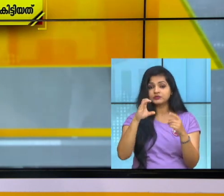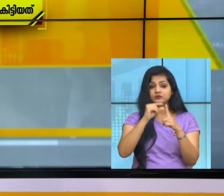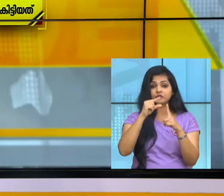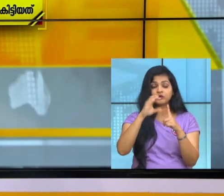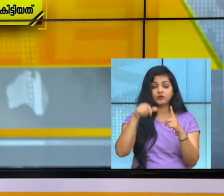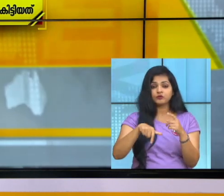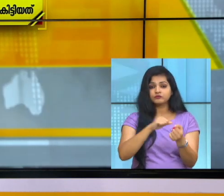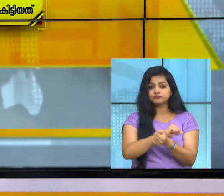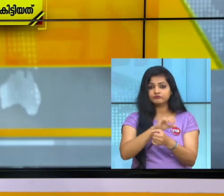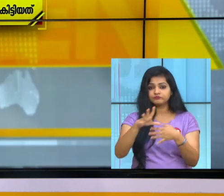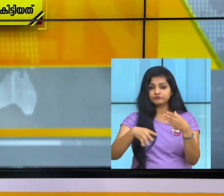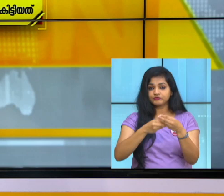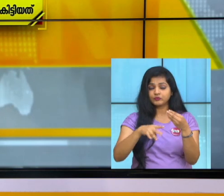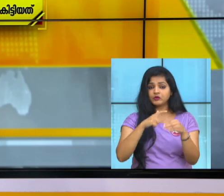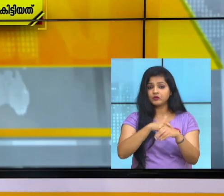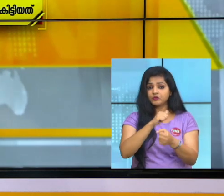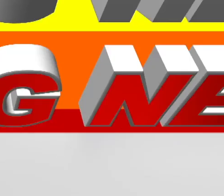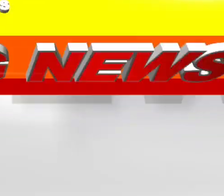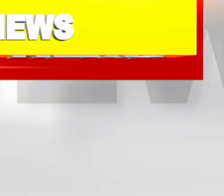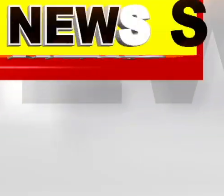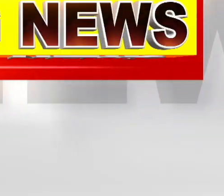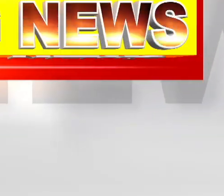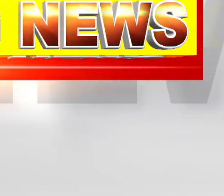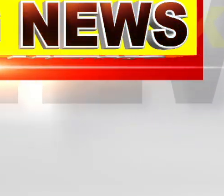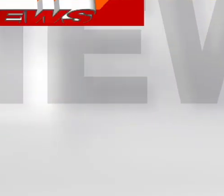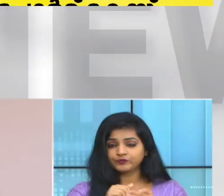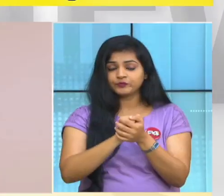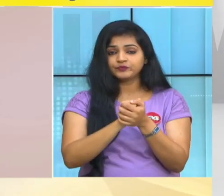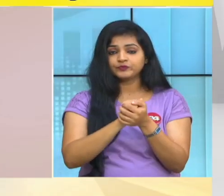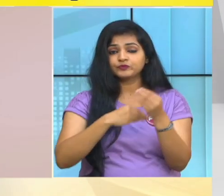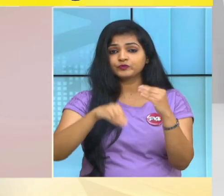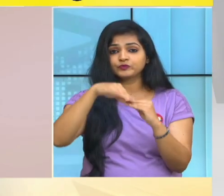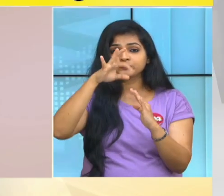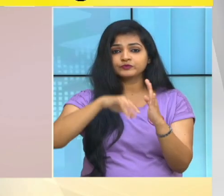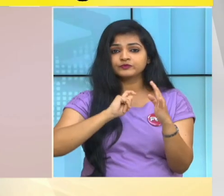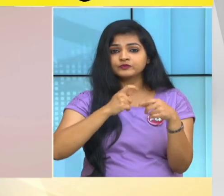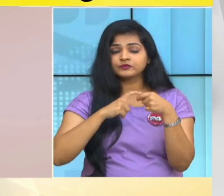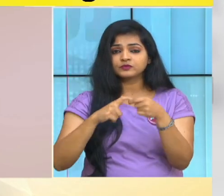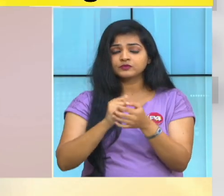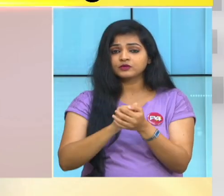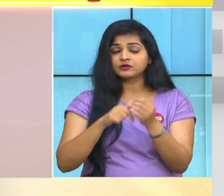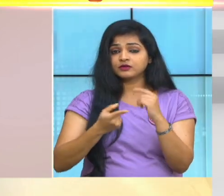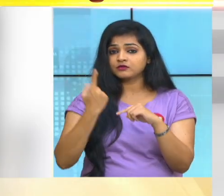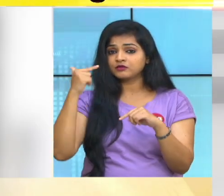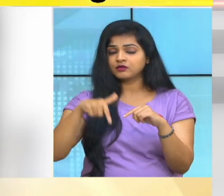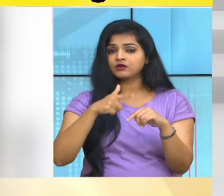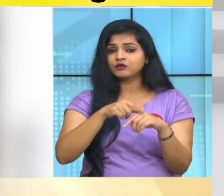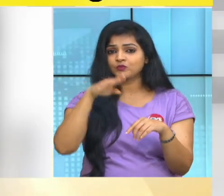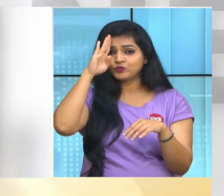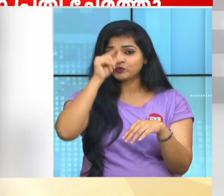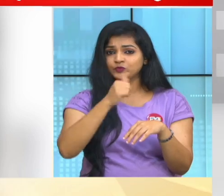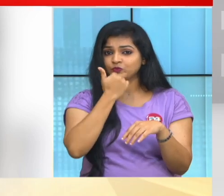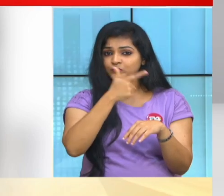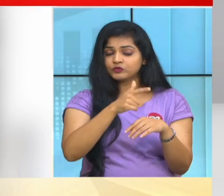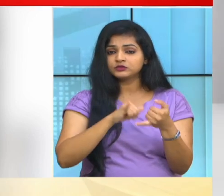അസീസ് ആണ് പ്രതി. ഉടൻ അറസ്റ്റ് ചെയ്തേക്കും. ഷഫീദ് റാവുത്തർ ചേരുന്നുണ്ട് വിവരങ്ങളുമായി. ഷഫീദ്, ഇയാൾ ഇന്നലെ സർവീസിൽ നിന്ന് സസ്പെൻഡ് ചെയ്തിരുന്നു. കൂടുതൽ